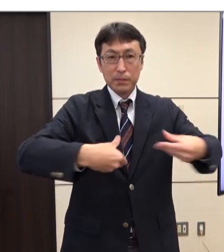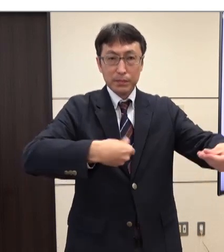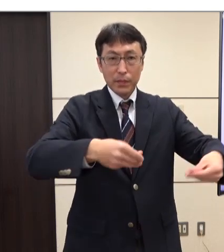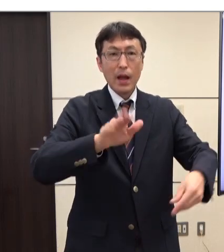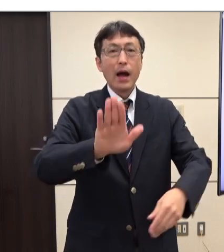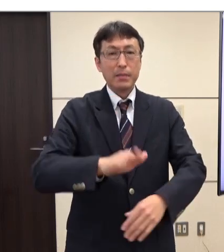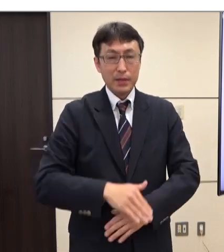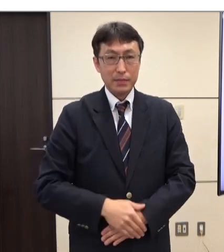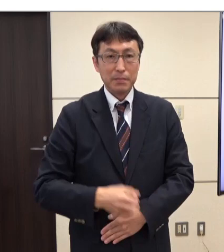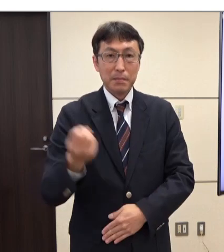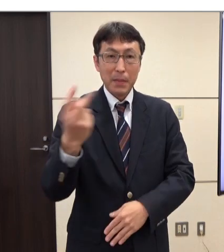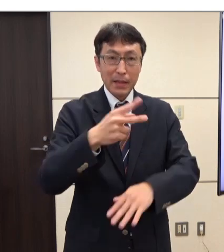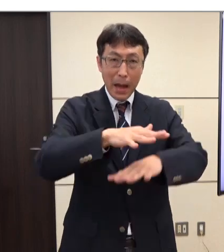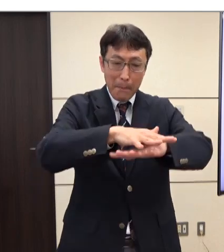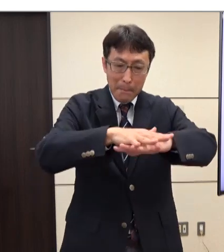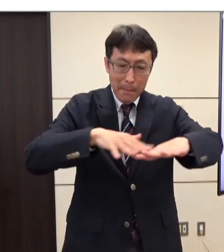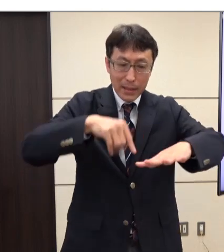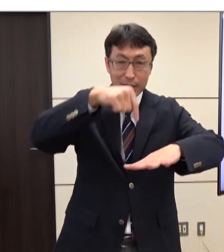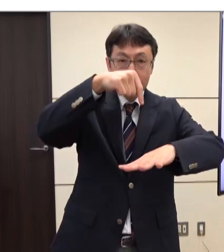で